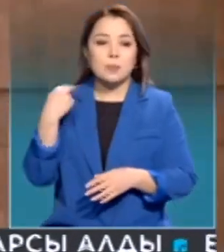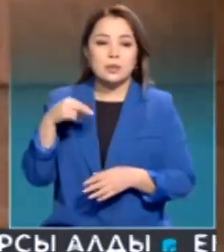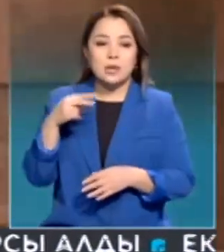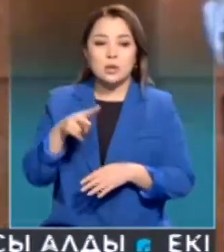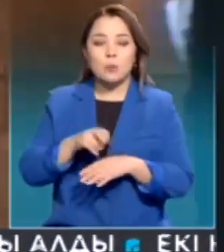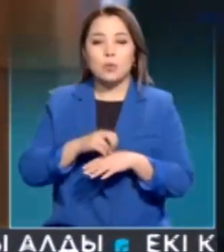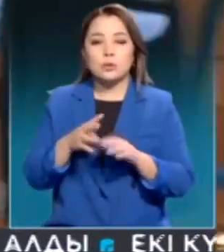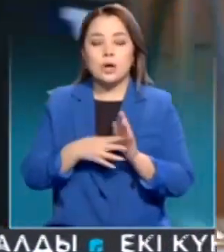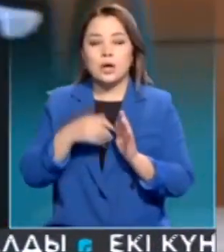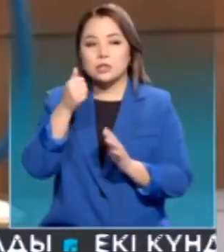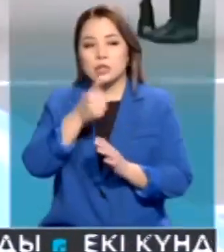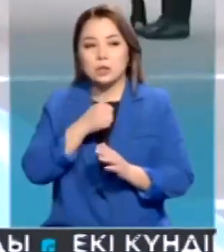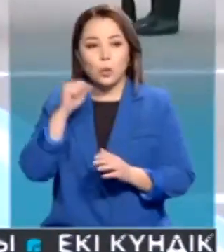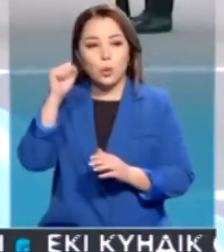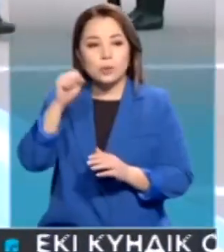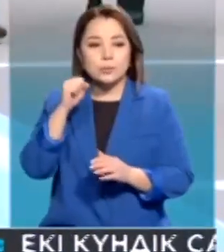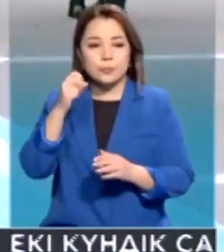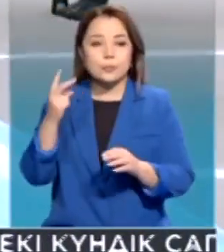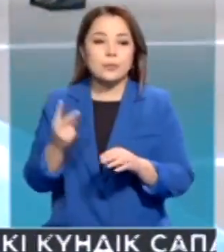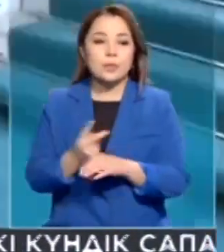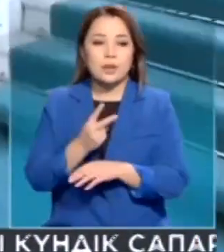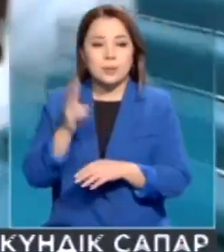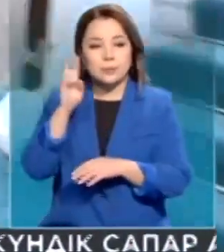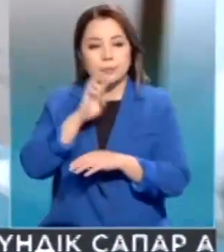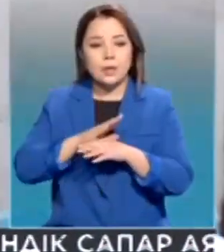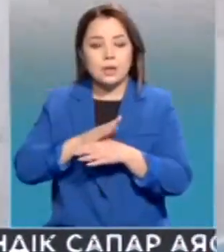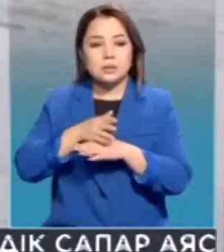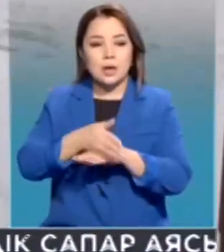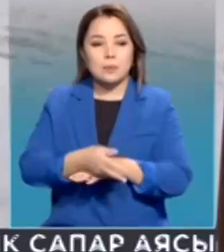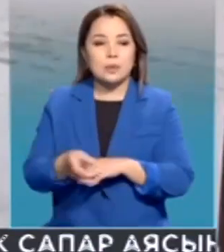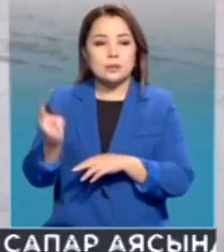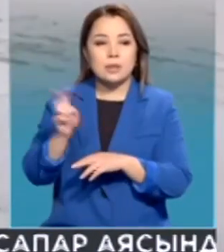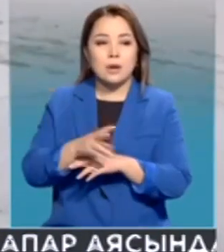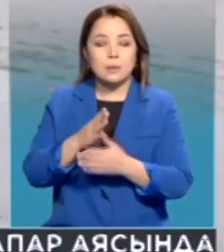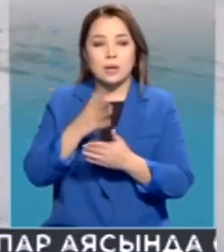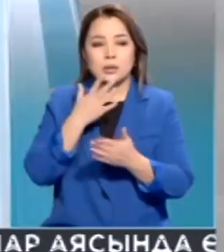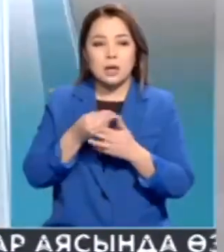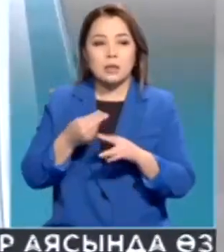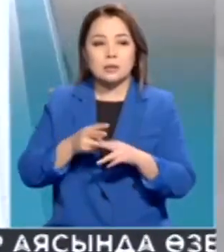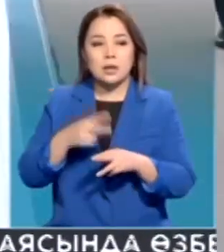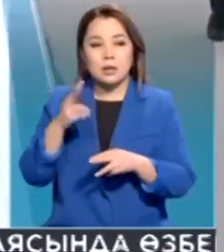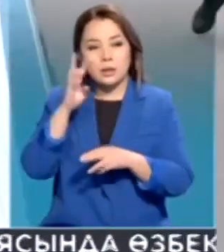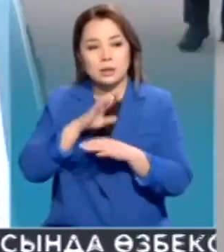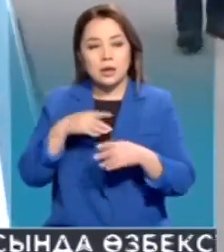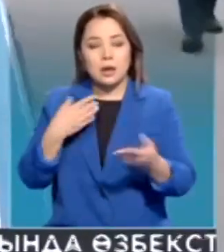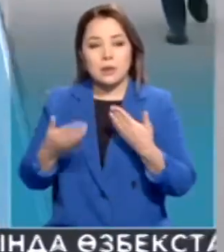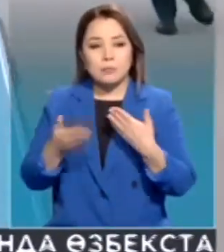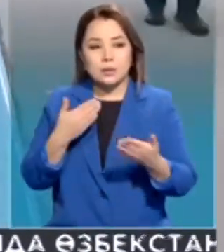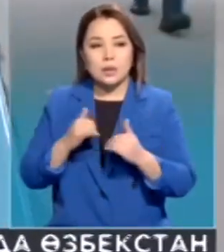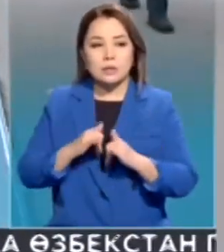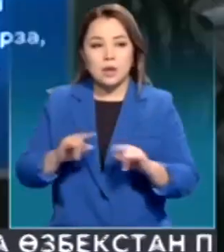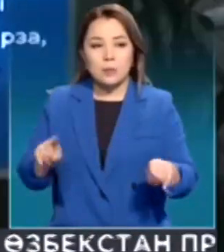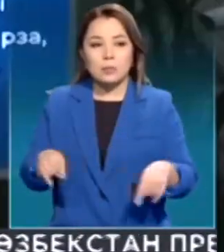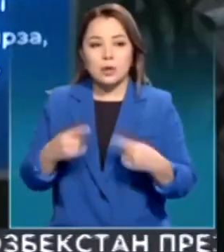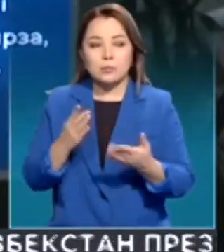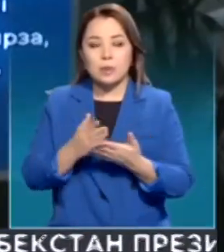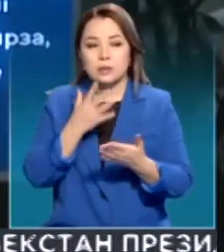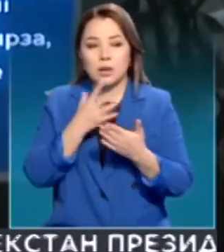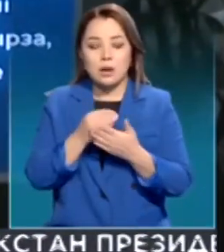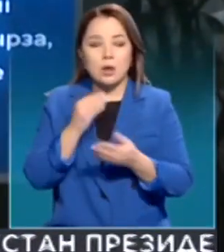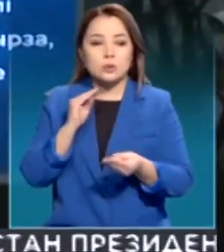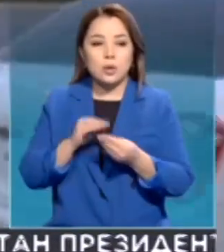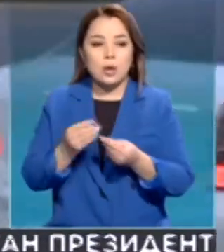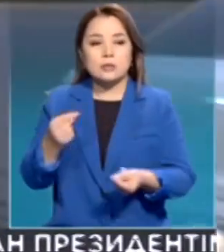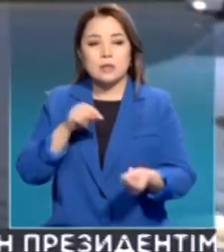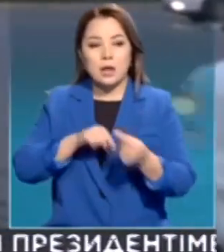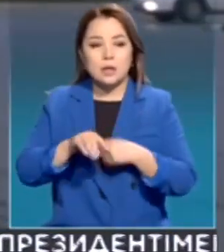жылы сәуірден кейін Өзбекстанға екінші рет мемлекеттік сапармен келіп отыр. Екі ел қарым-қатынасының дамуында президенттердің халықаралық алаңда тұрақты